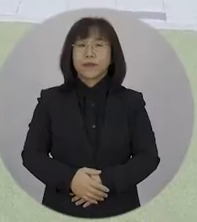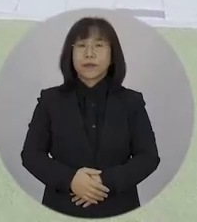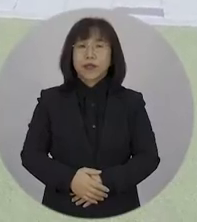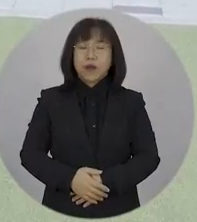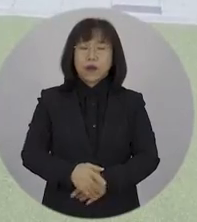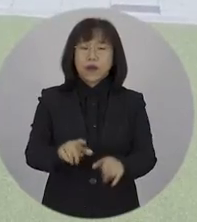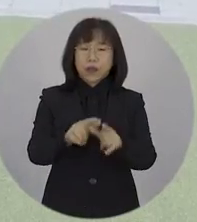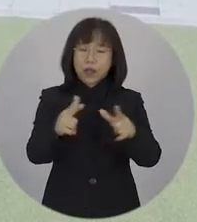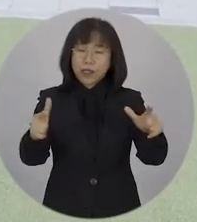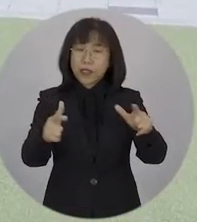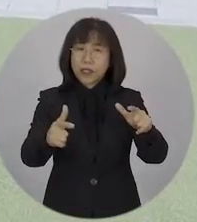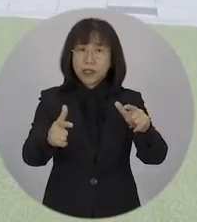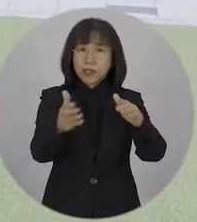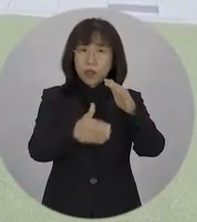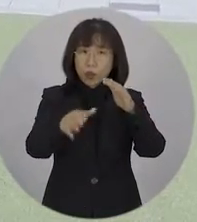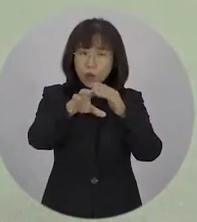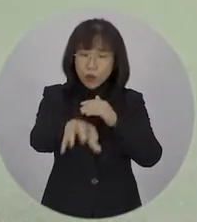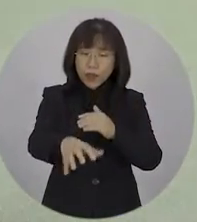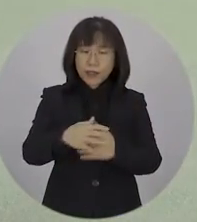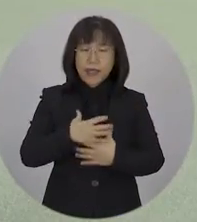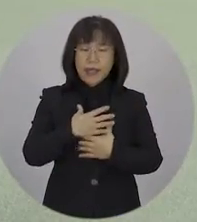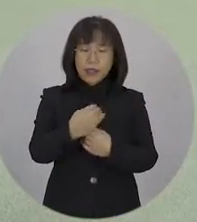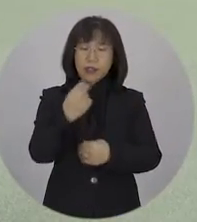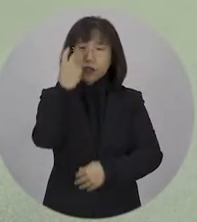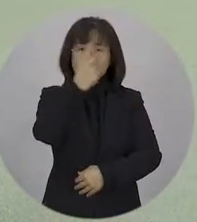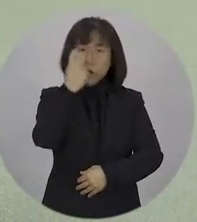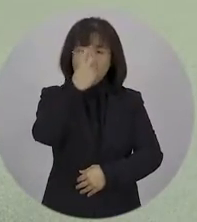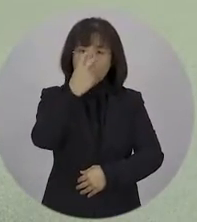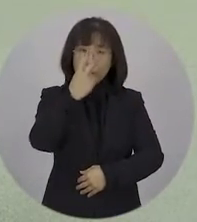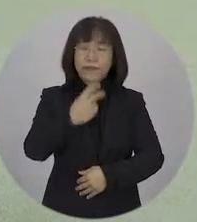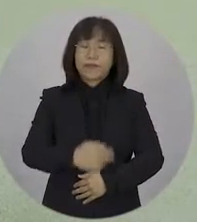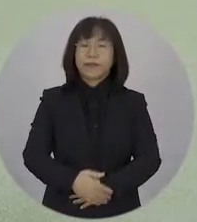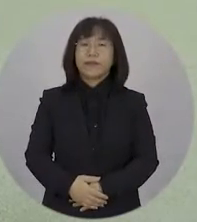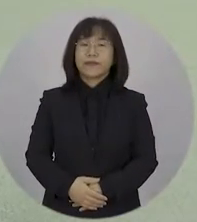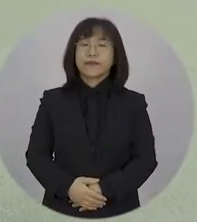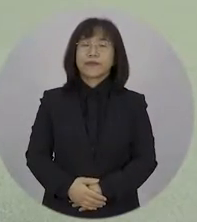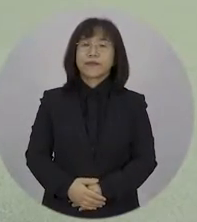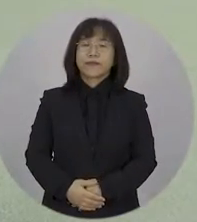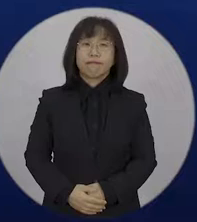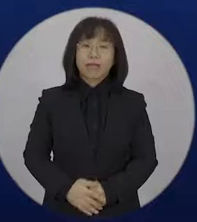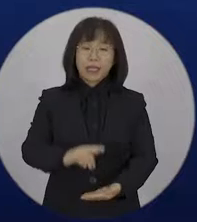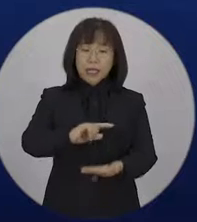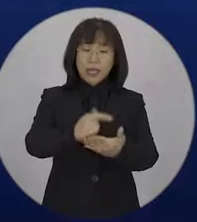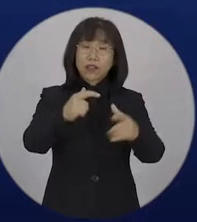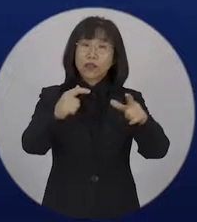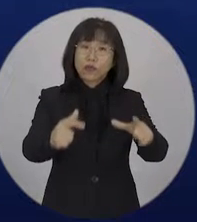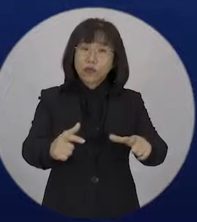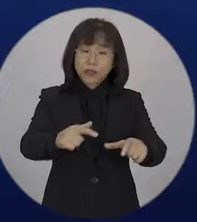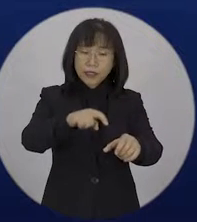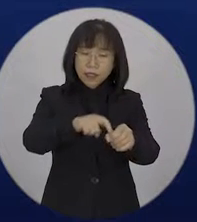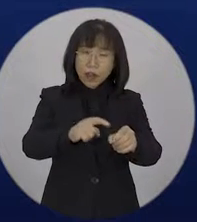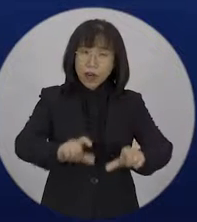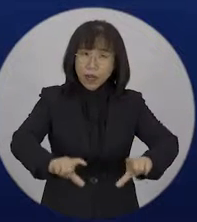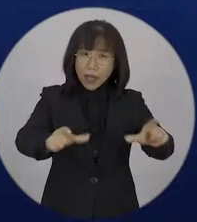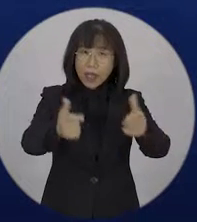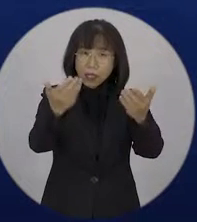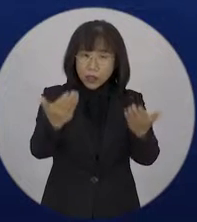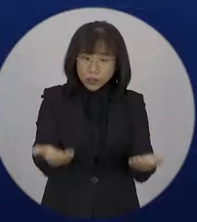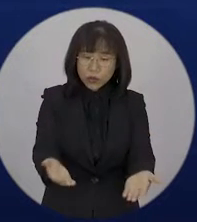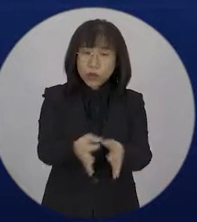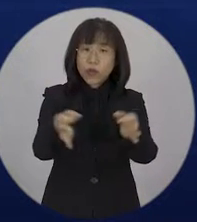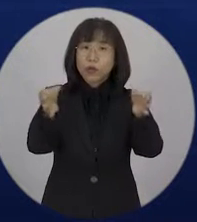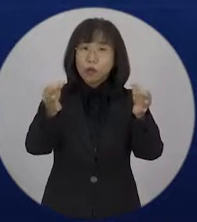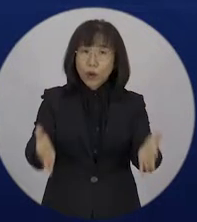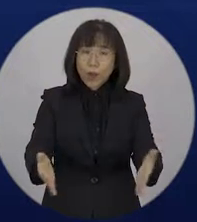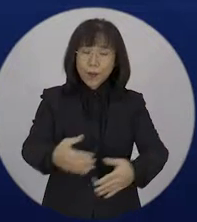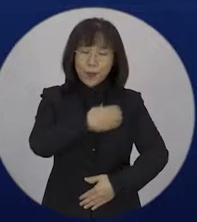실시하고 다중 이용 시설에 대한 안전 점검을 진행합니다 강서구는 설 명절 연휴기간 동안